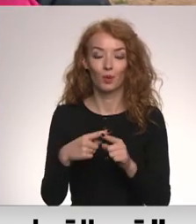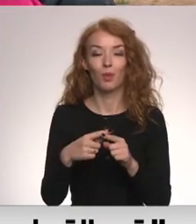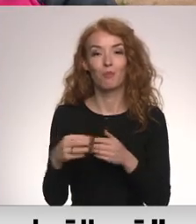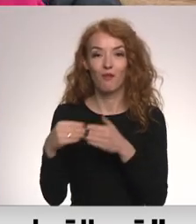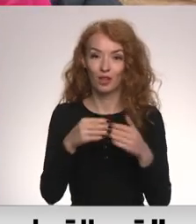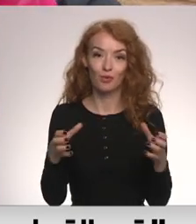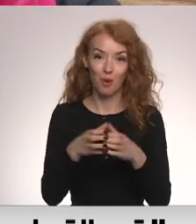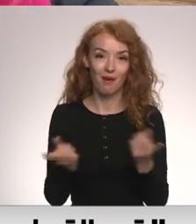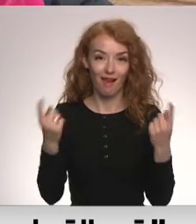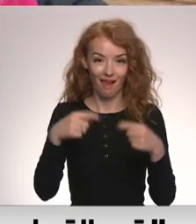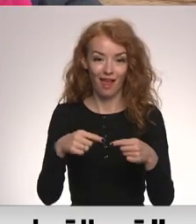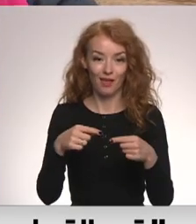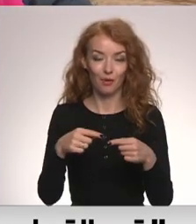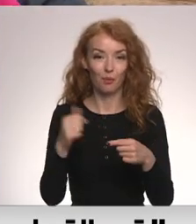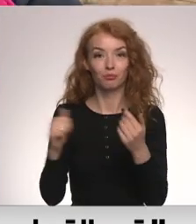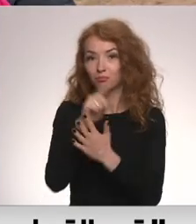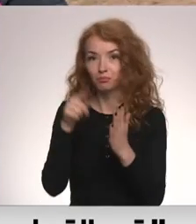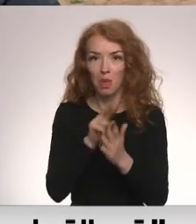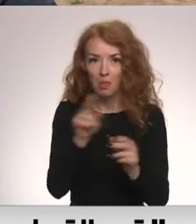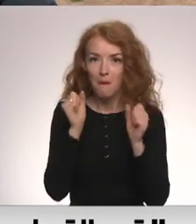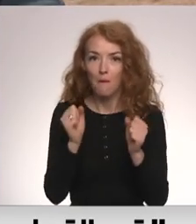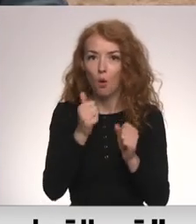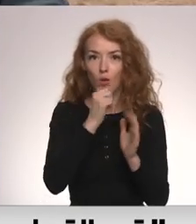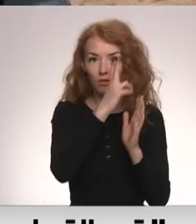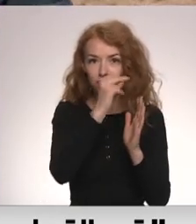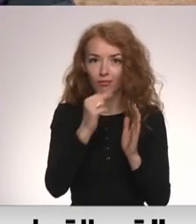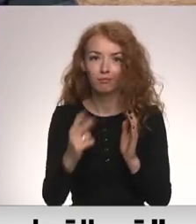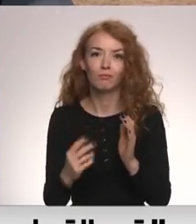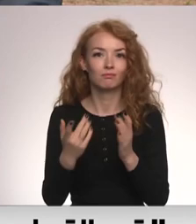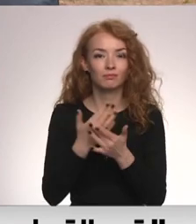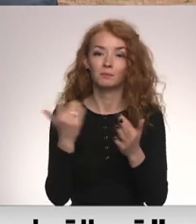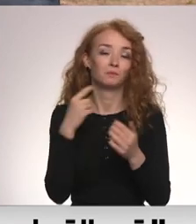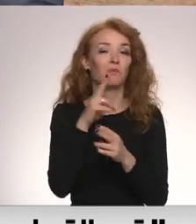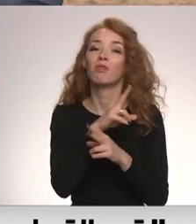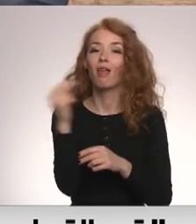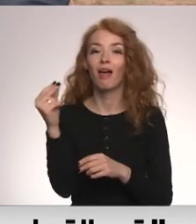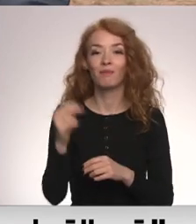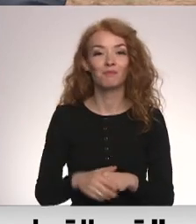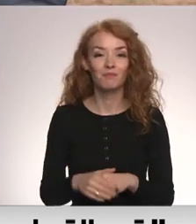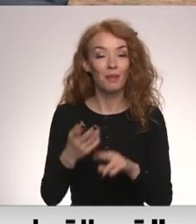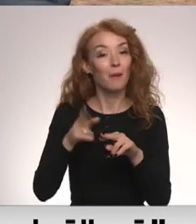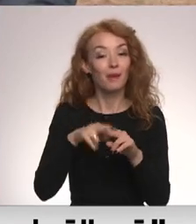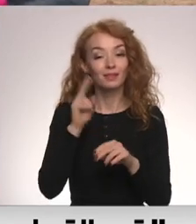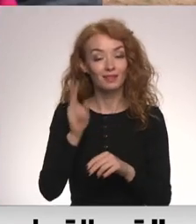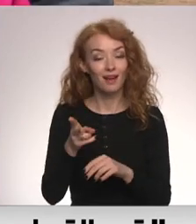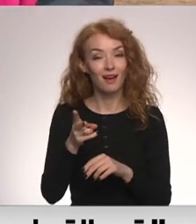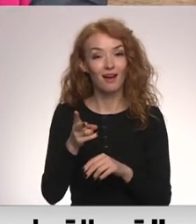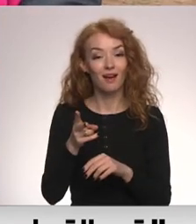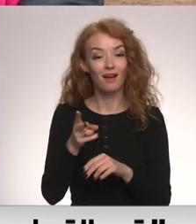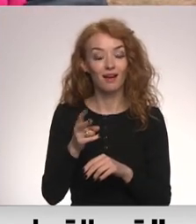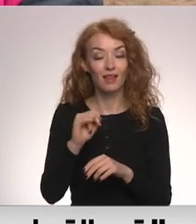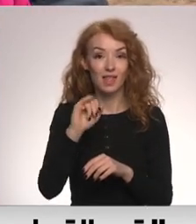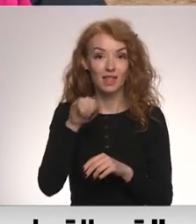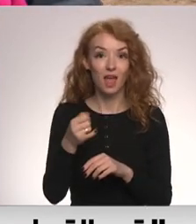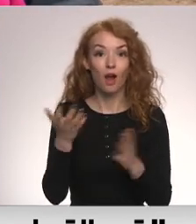pavadīt kopā laiku. Nebaida tur ūdeni niršanu vai tam līdzīgi? Nē. Tāpēc, kad acīm redzot, ja